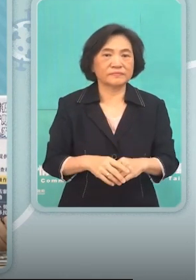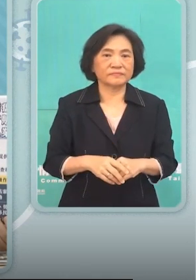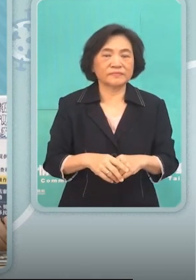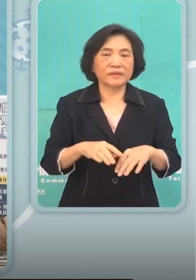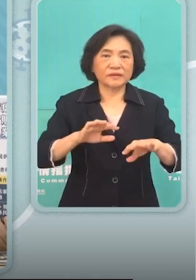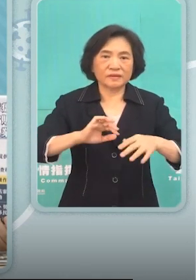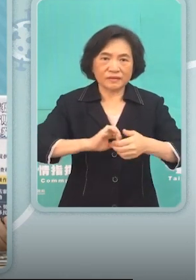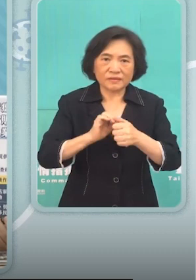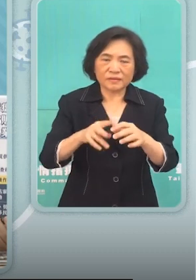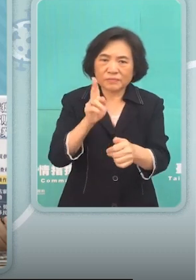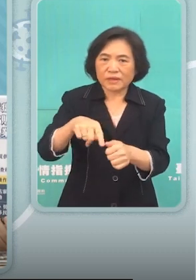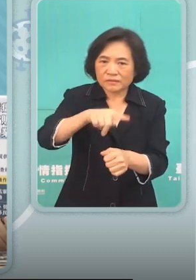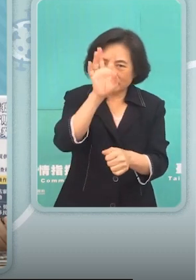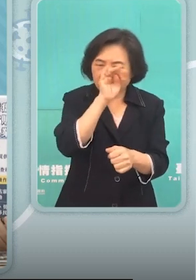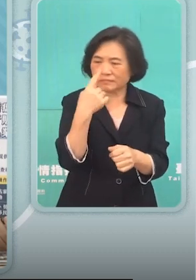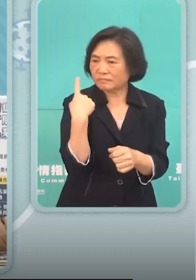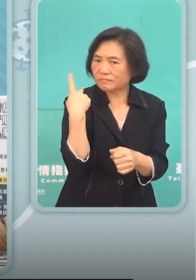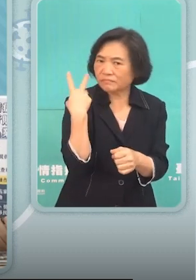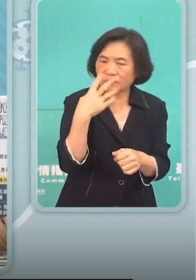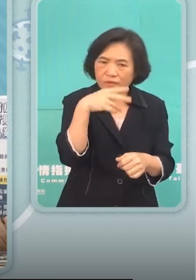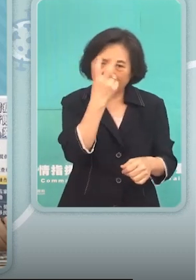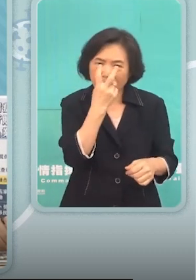查了。目前这3天里的查一查，